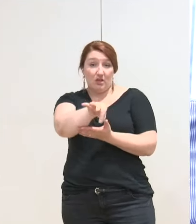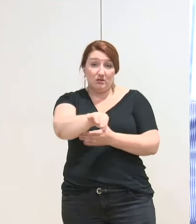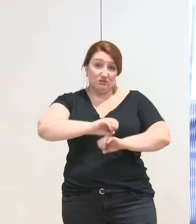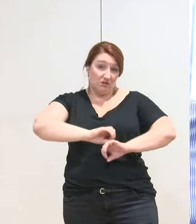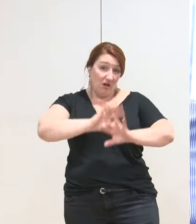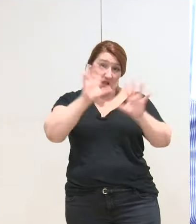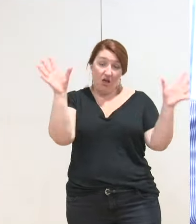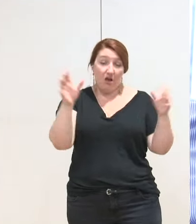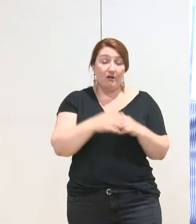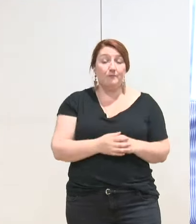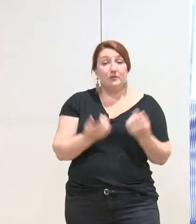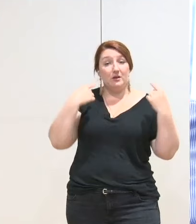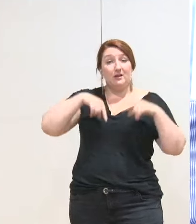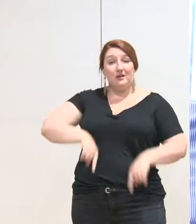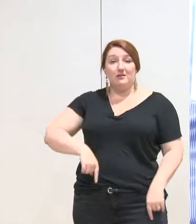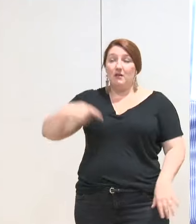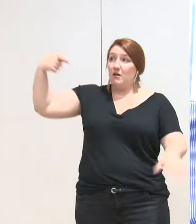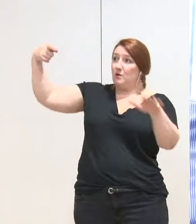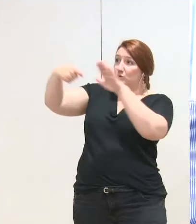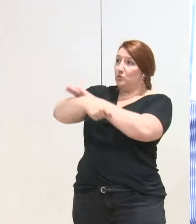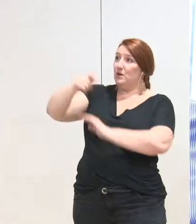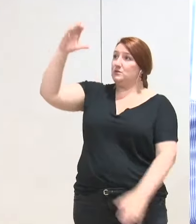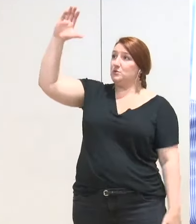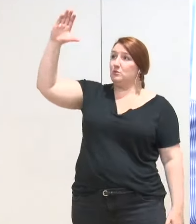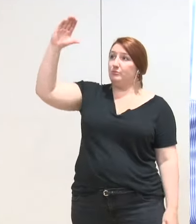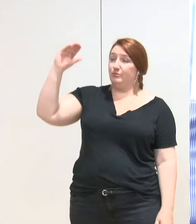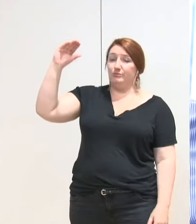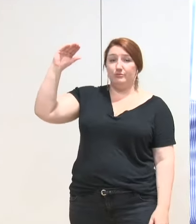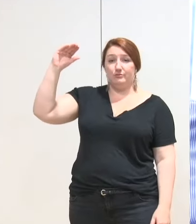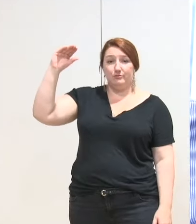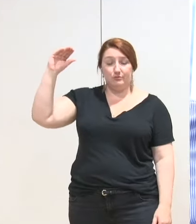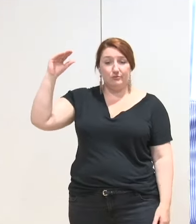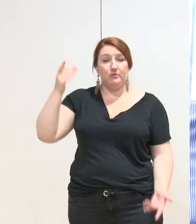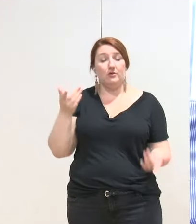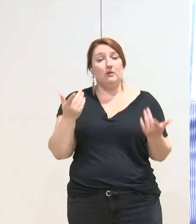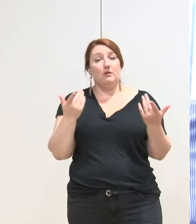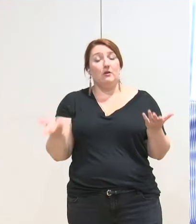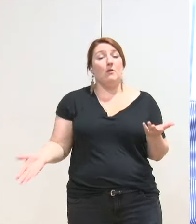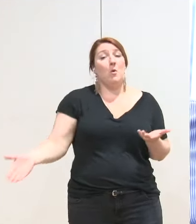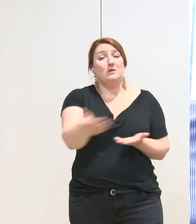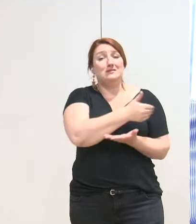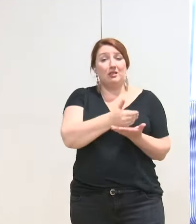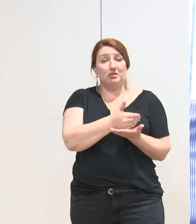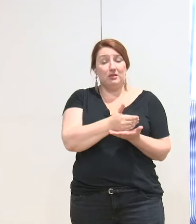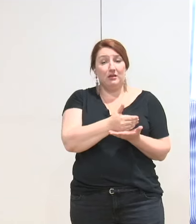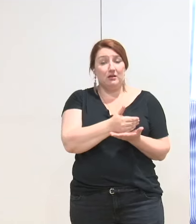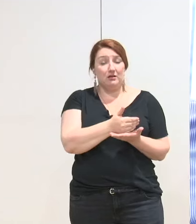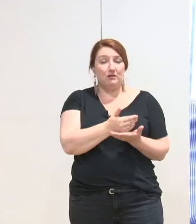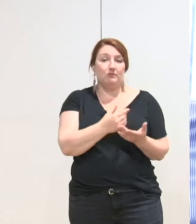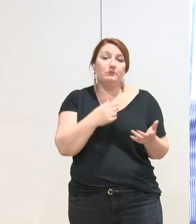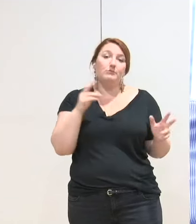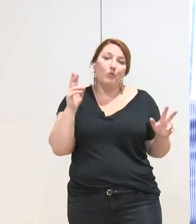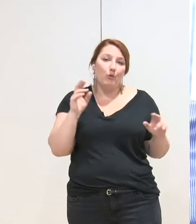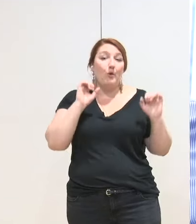les dotations de l'État vont diminuer les recettes sur lesquelles nous avons un peu de